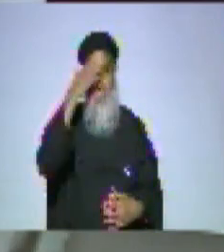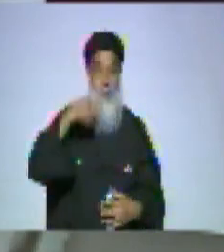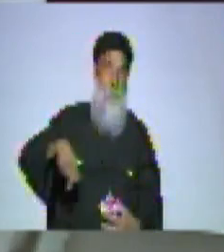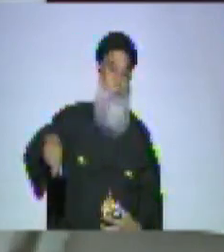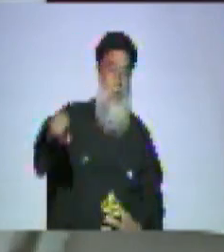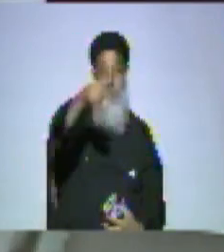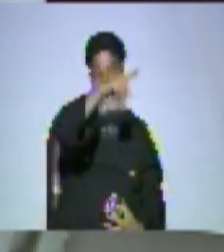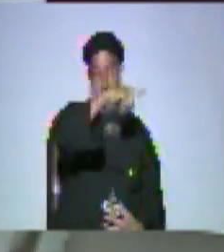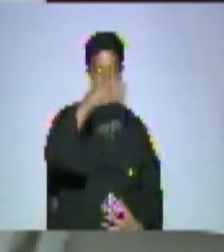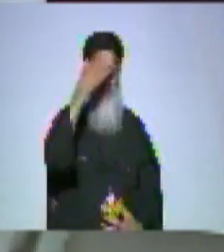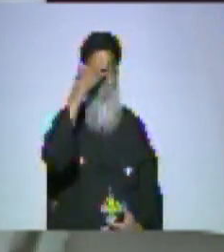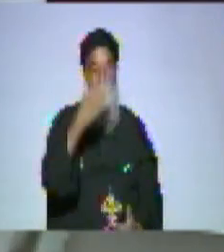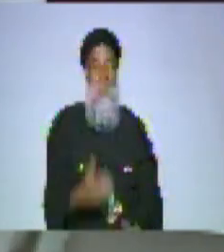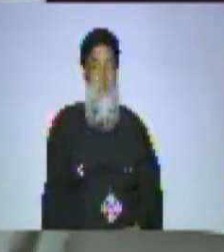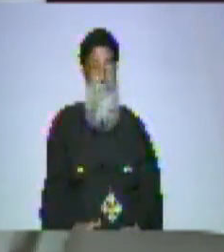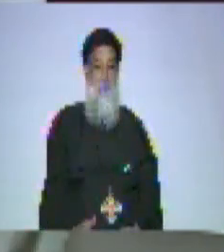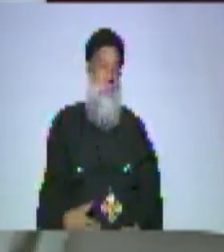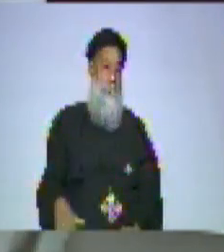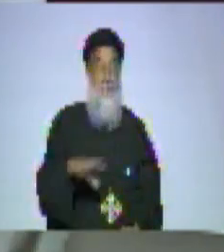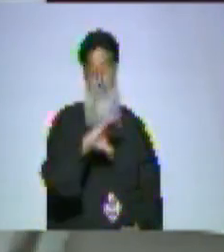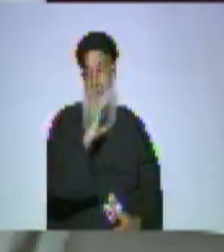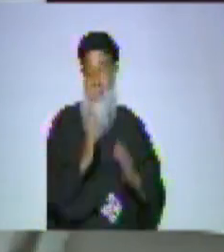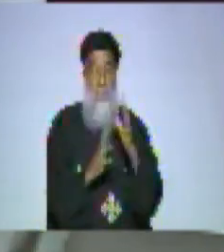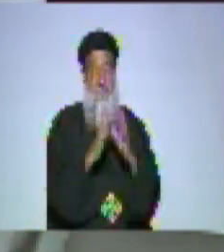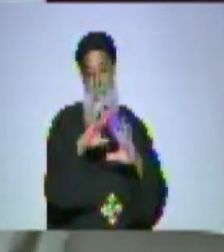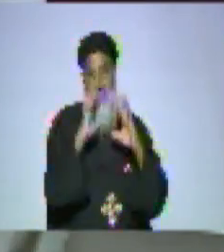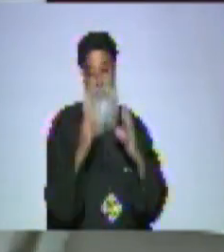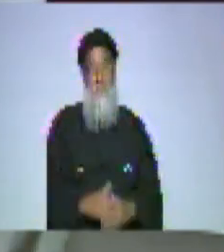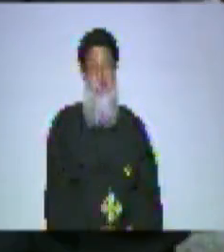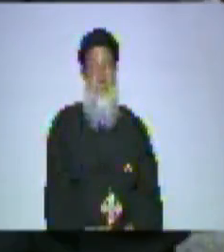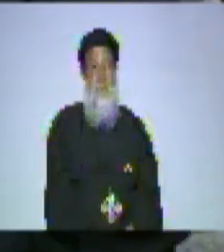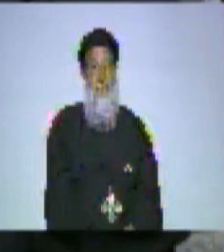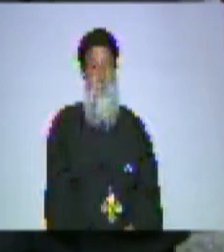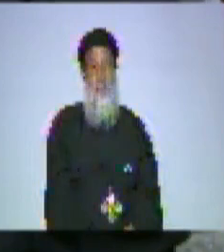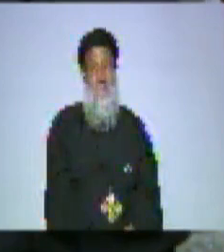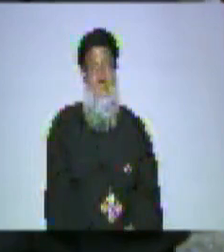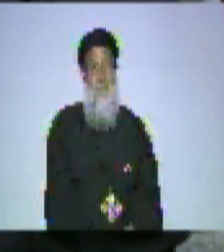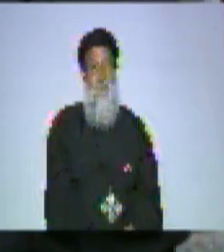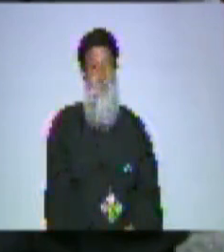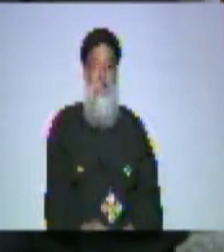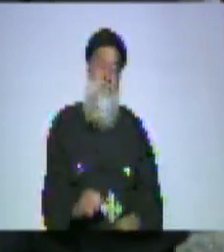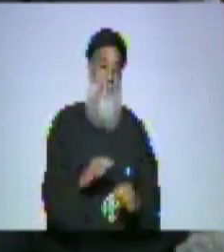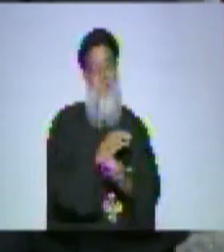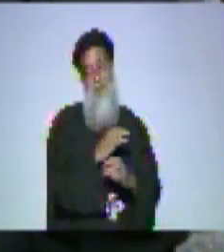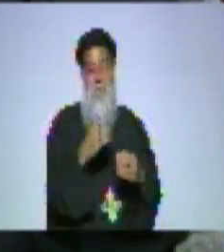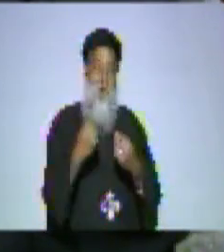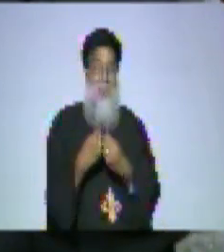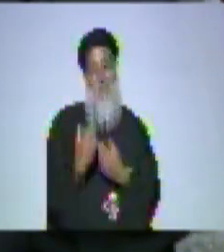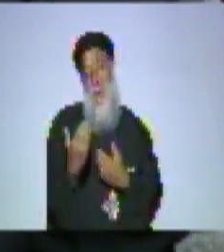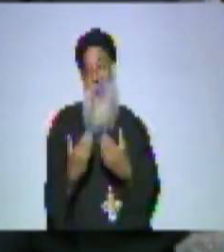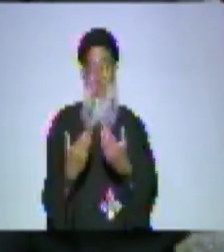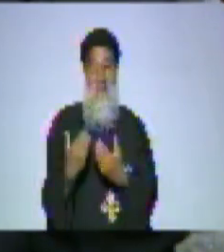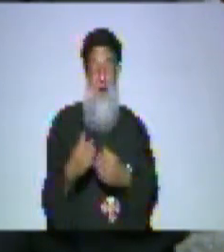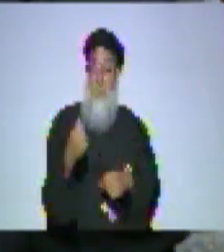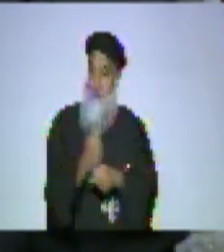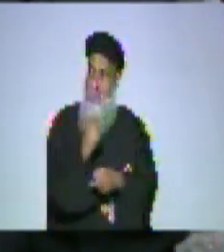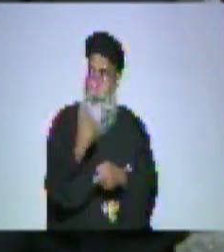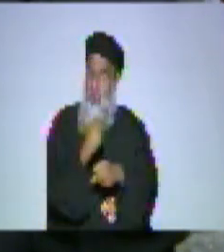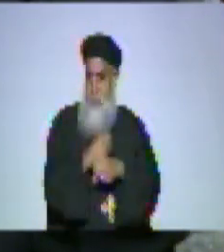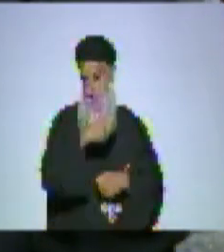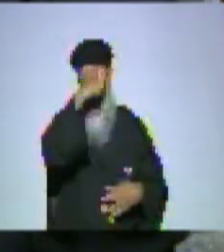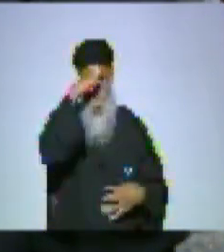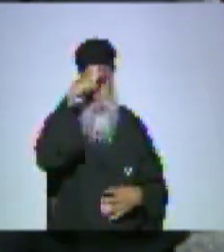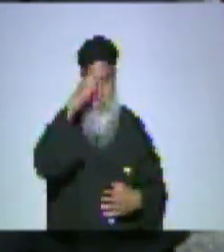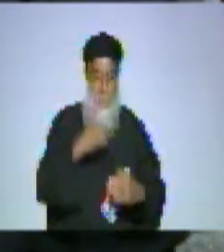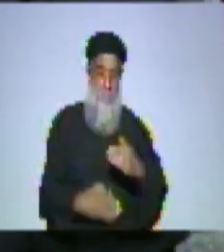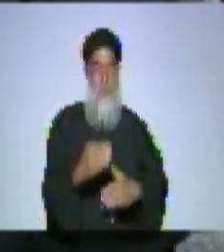وبالبركه في كل حاجه بيحصل التناغم الجميل دوت لما الانسان يعمل اللي عليه والله يعطي البركه